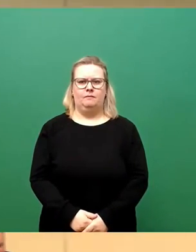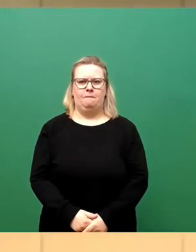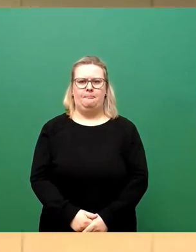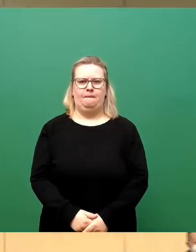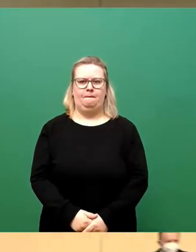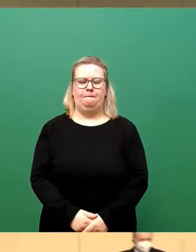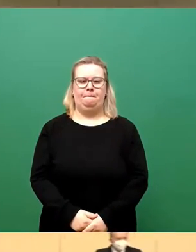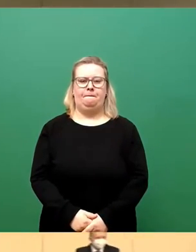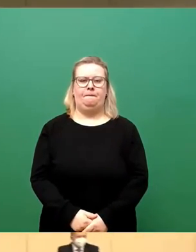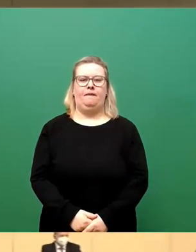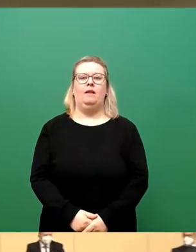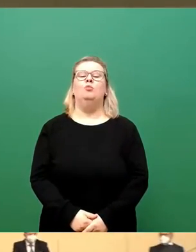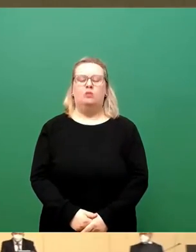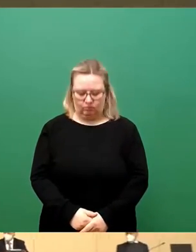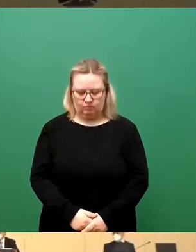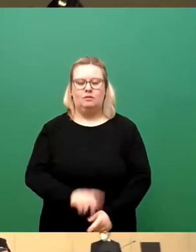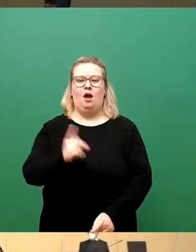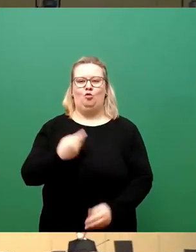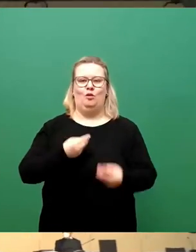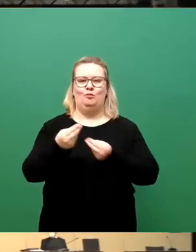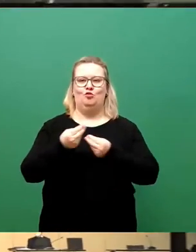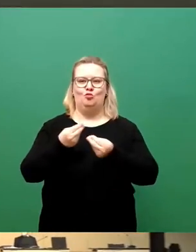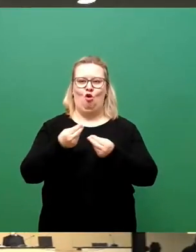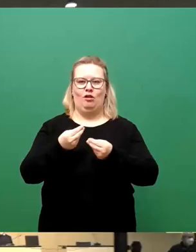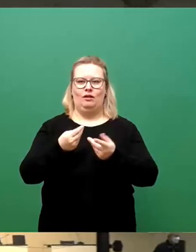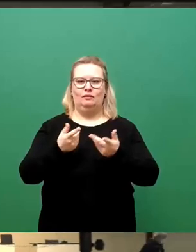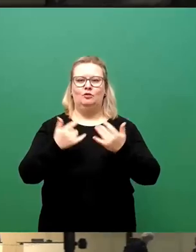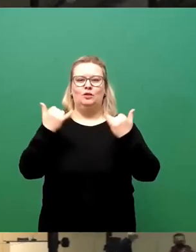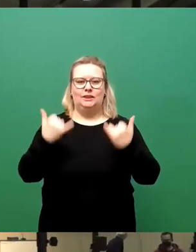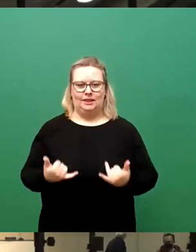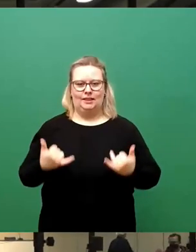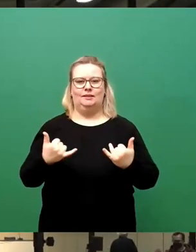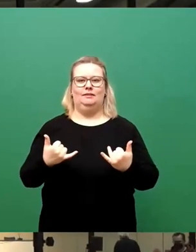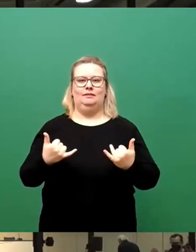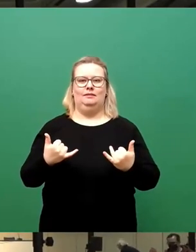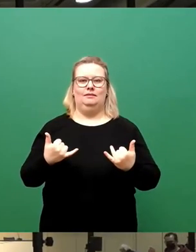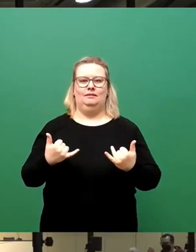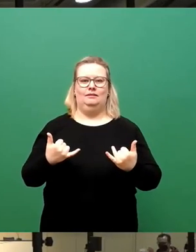So, da haben wir das auch noch besprochen. Und dann können wir